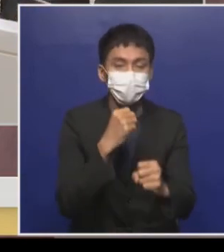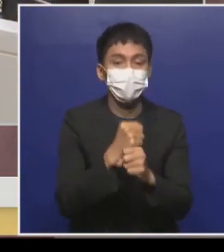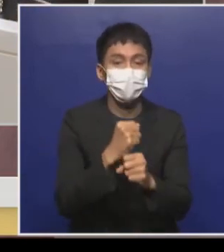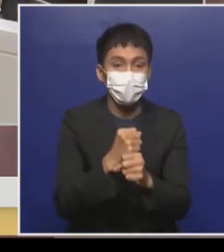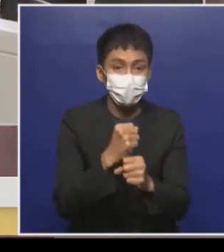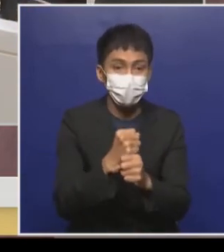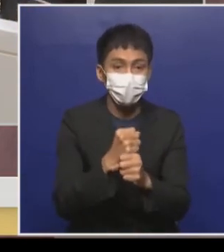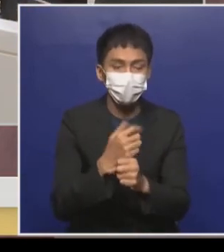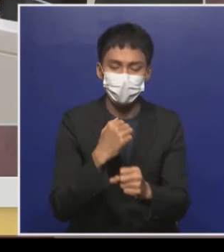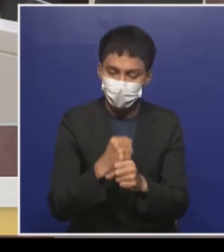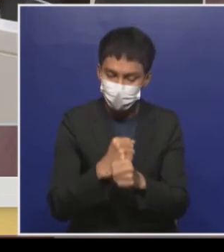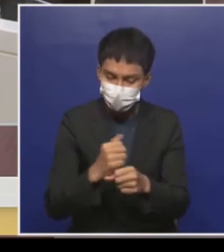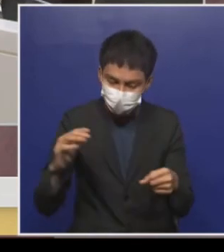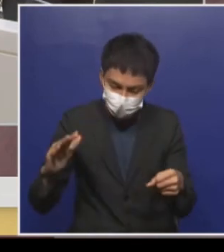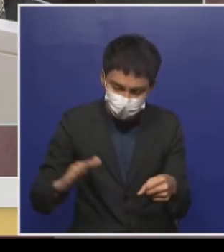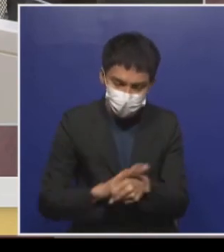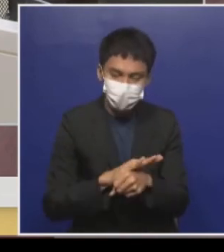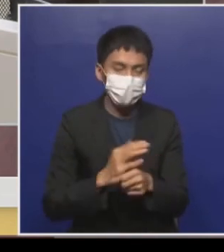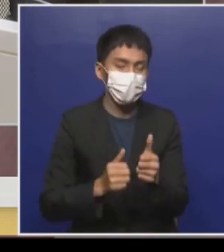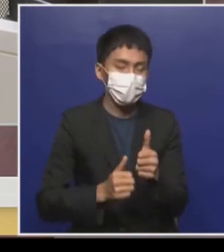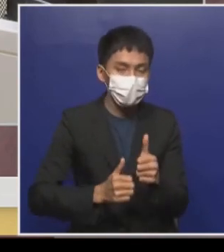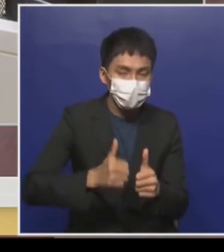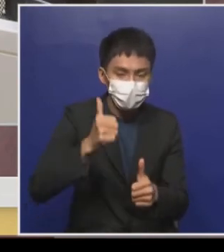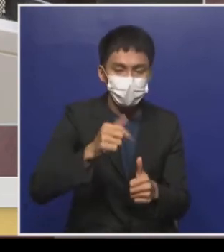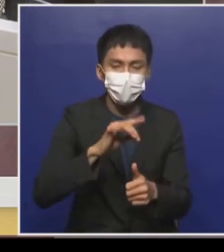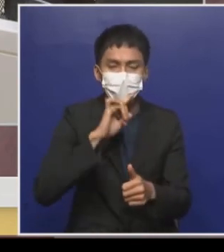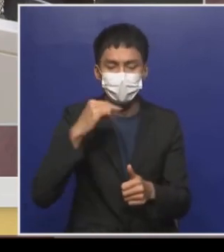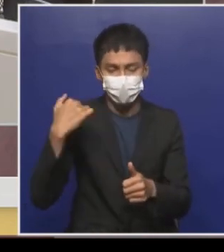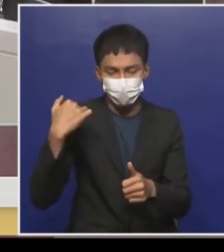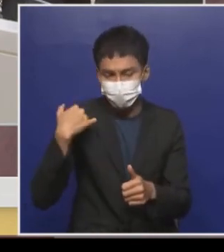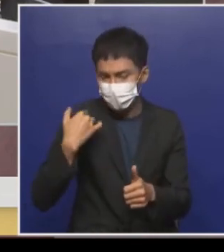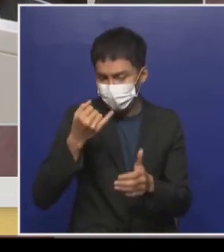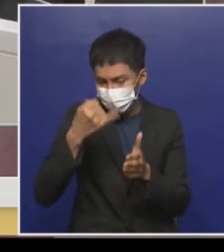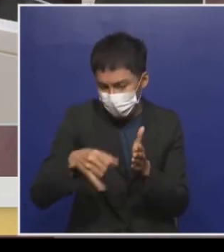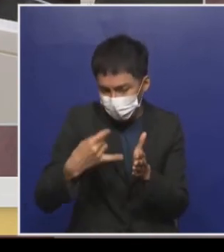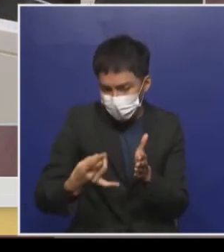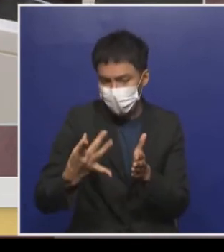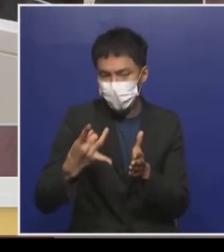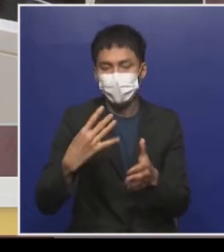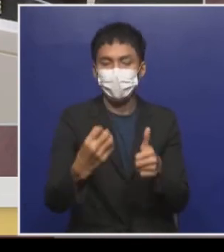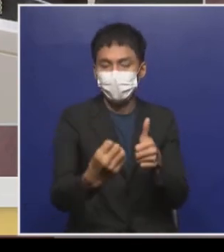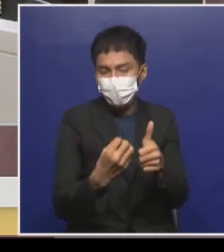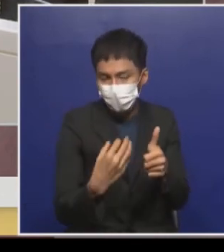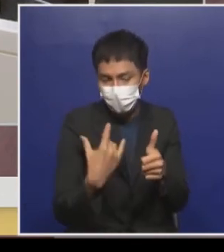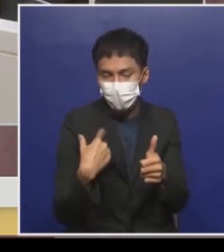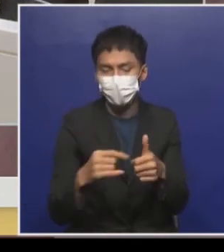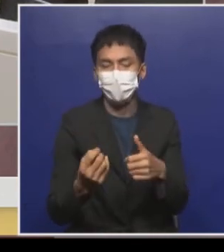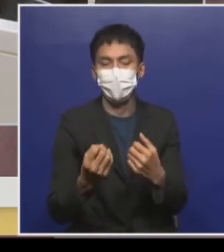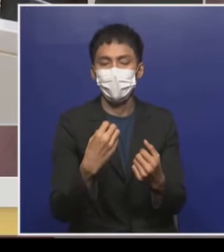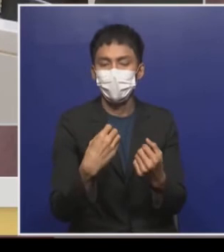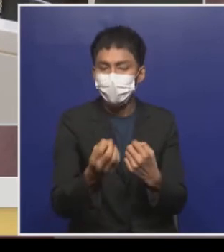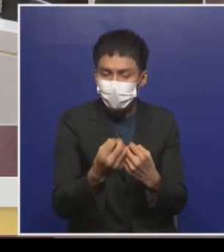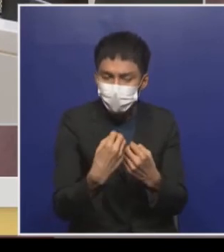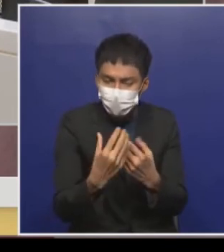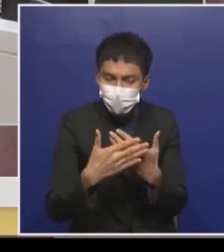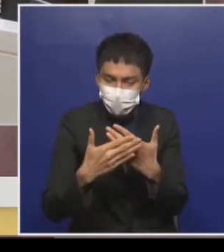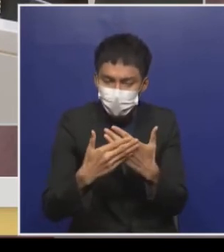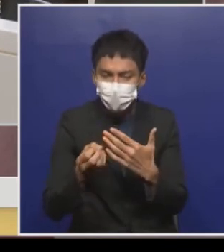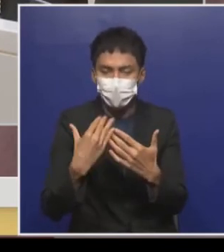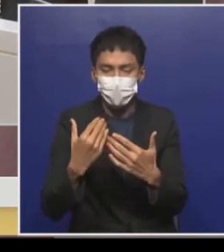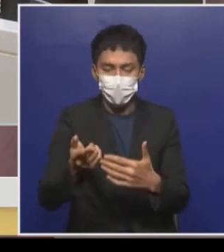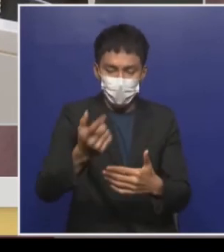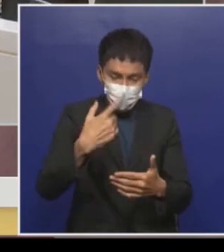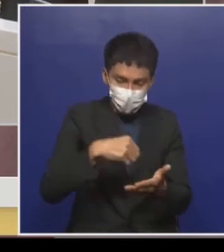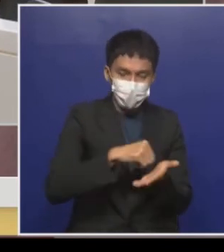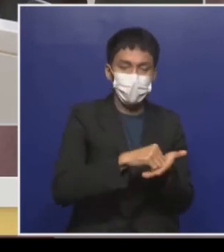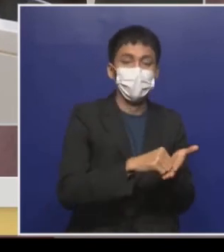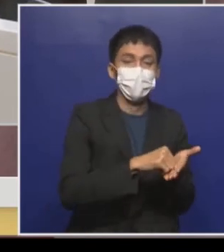็ทำใหดที่สุดมีข้อบกพร่องทานแ่นำมา สั่งสอนมา ติติงมาก็จะนำไปแก้ไขแต่ย้ำ